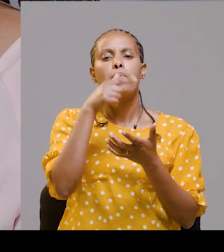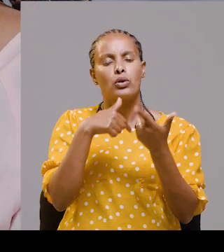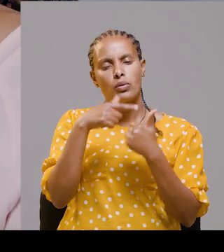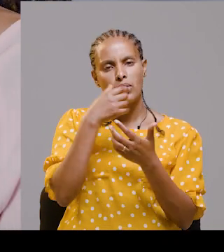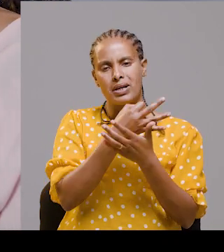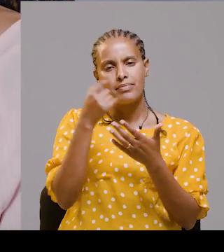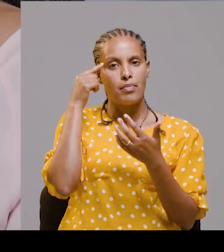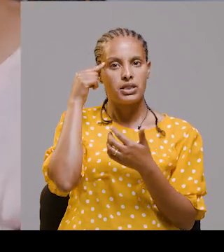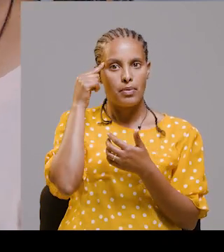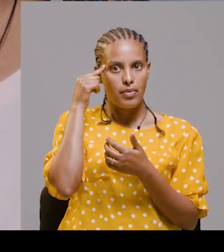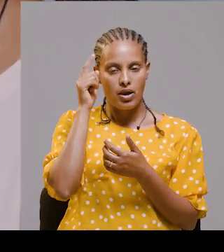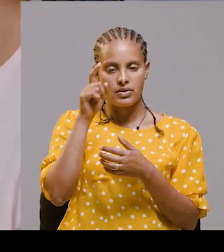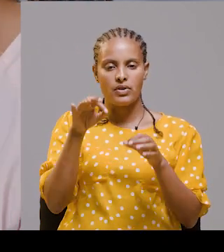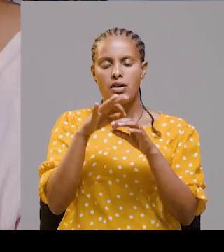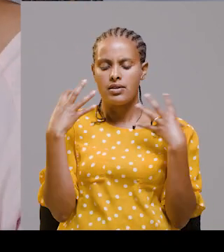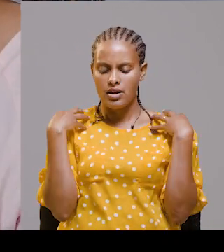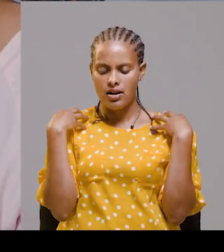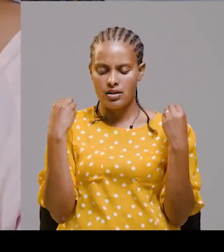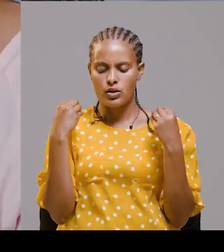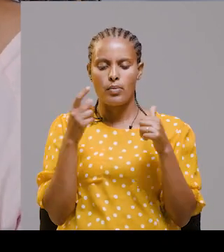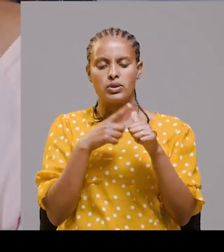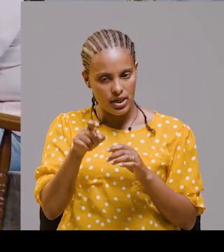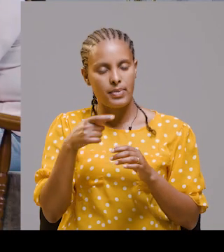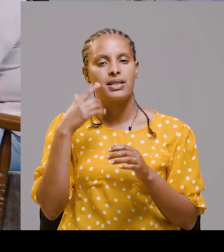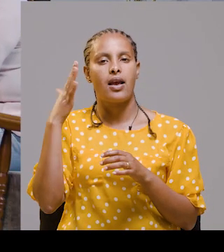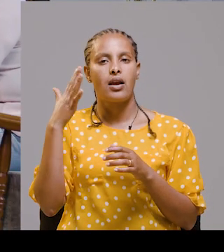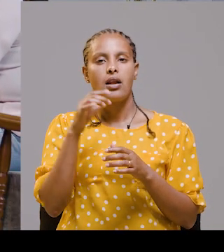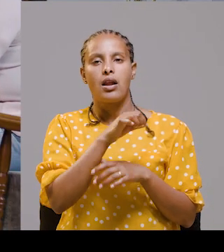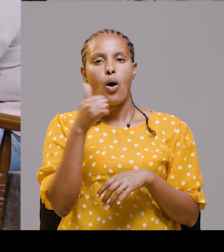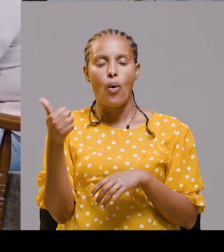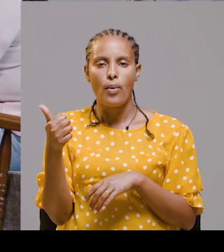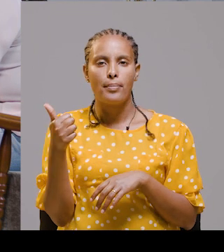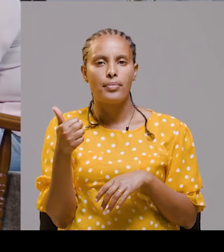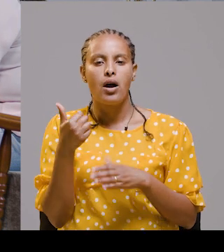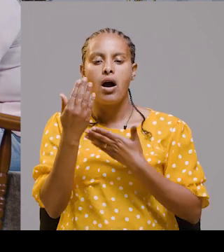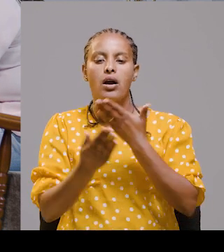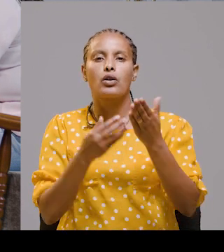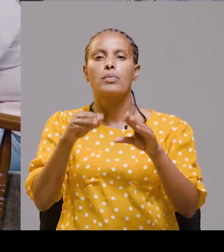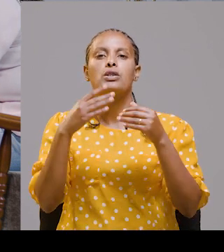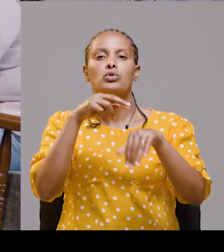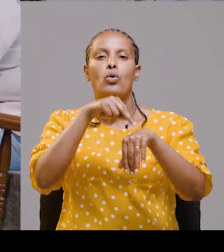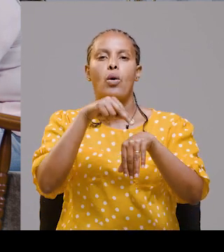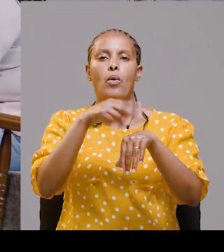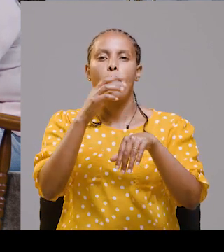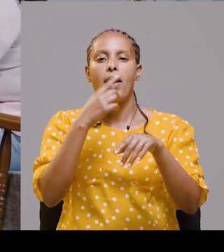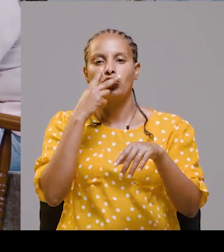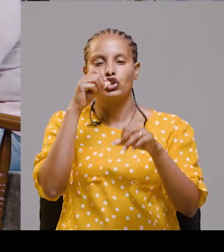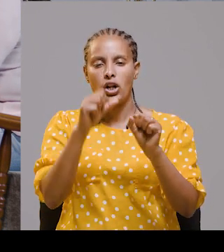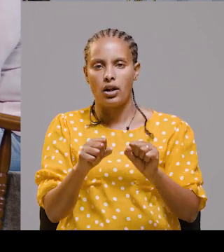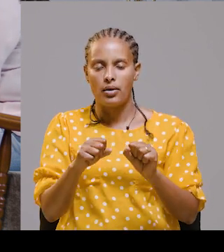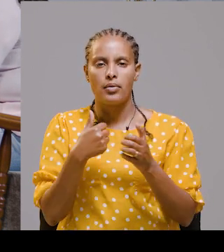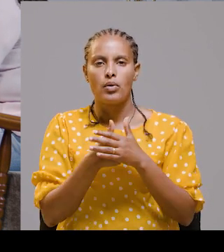የሚሉትንም ነገሮች ማሰብ አለብን ደህንነታቸውን ነው መጀመሪያ የሚያስቡት ሌላው አገልግሎት የሚሰጡ ተቋማትን ማየት